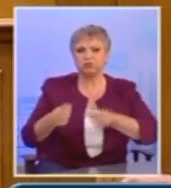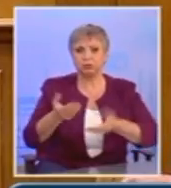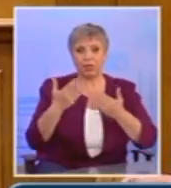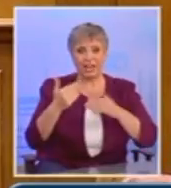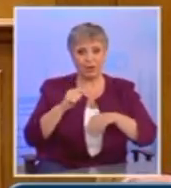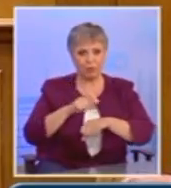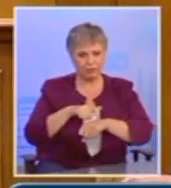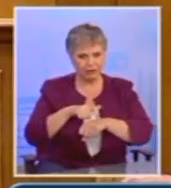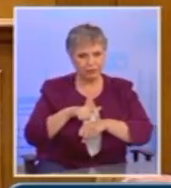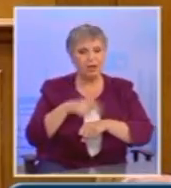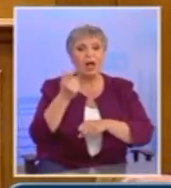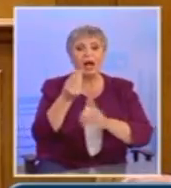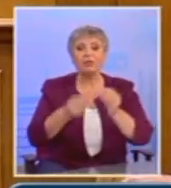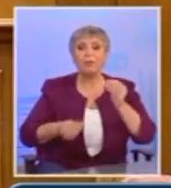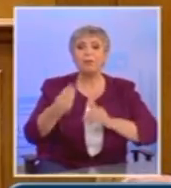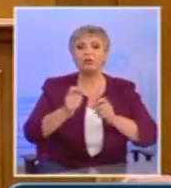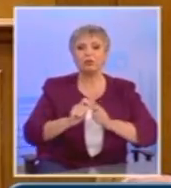για πρώτη φορά στο τραπέζι